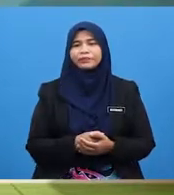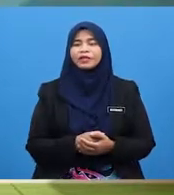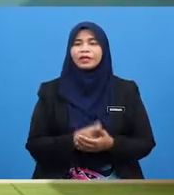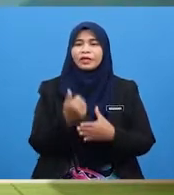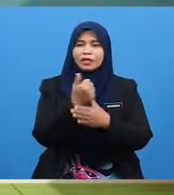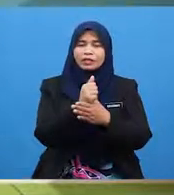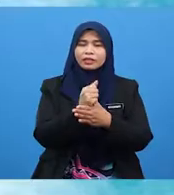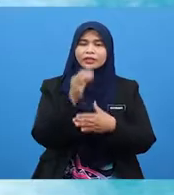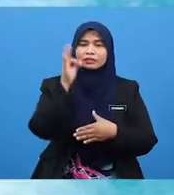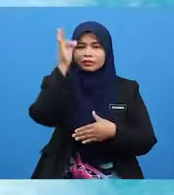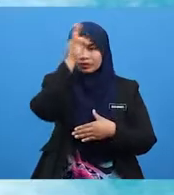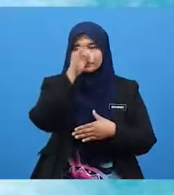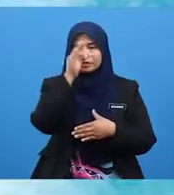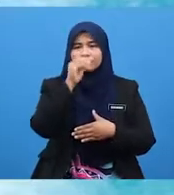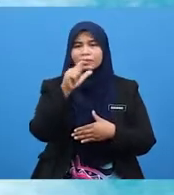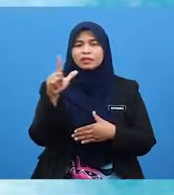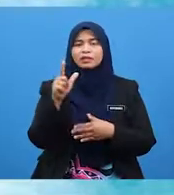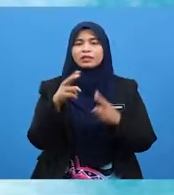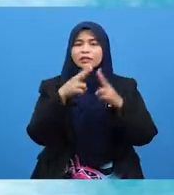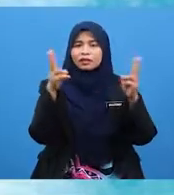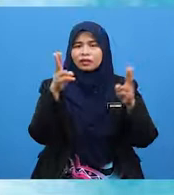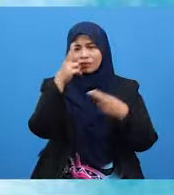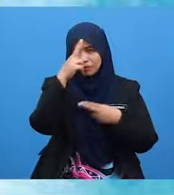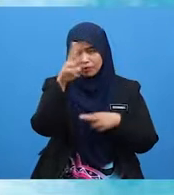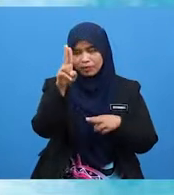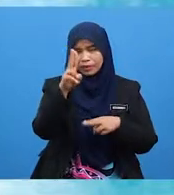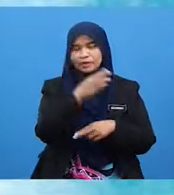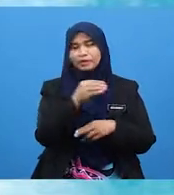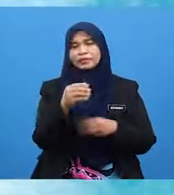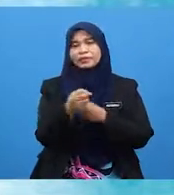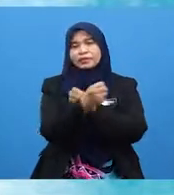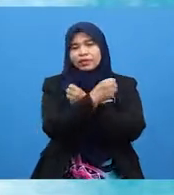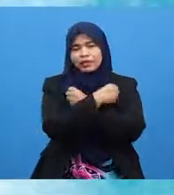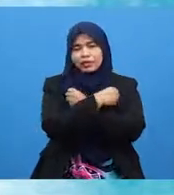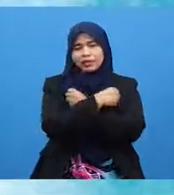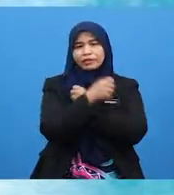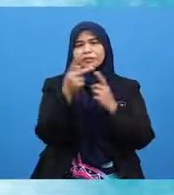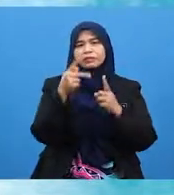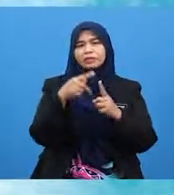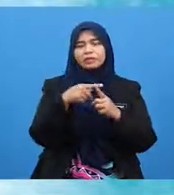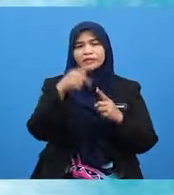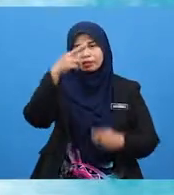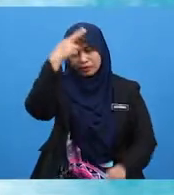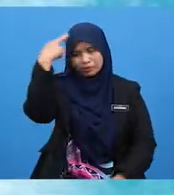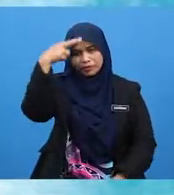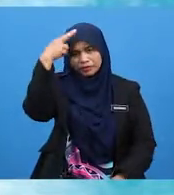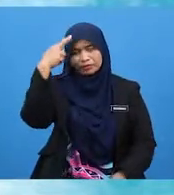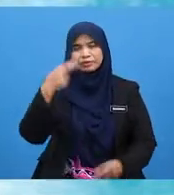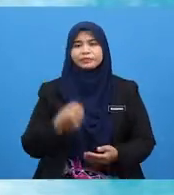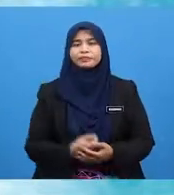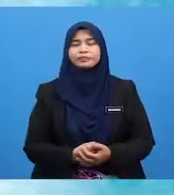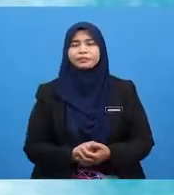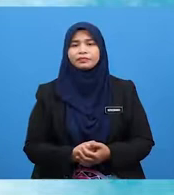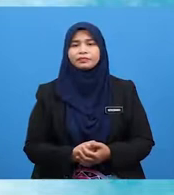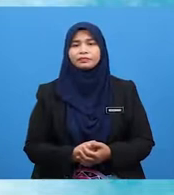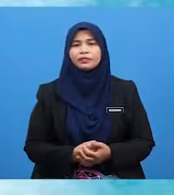Imam Malik ialah beliau sangat menghormati dan menyayangi Rasulullah sallallahu alaihi